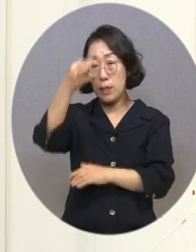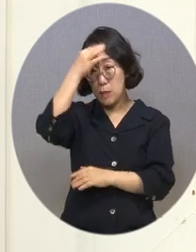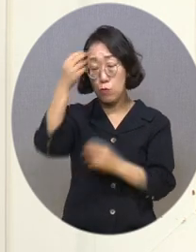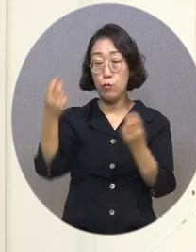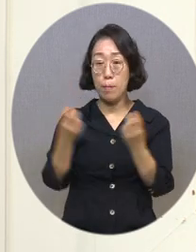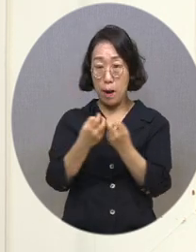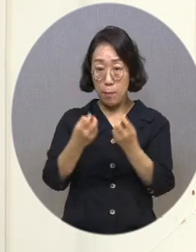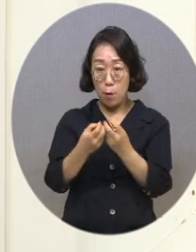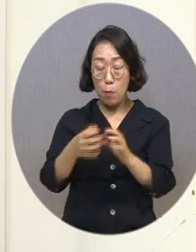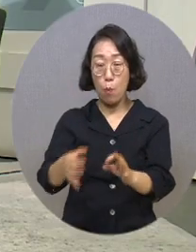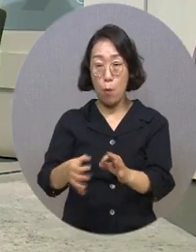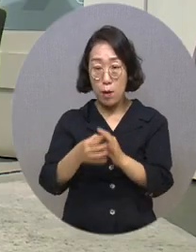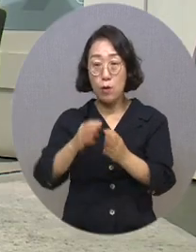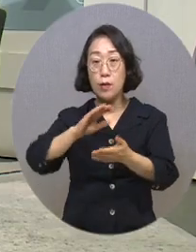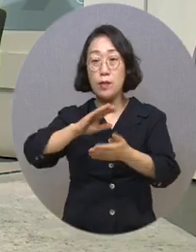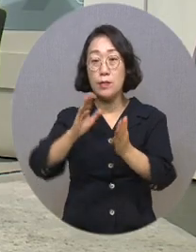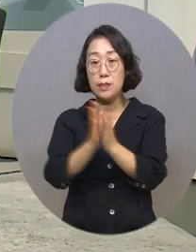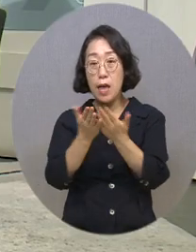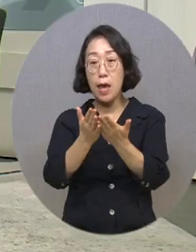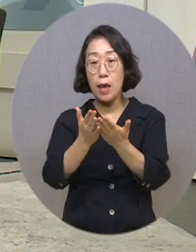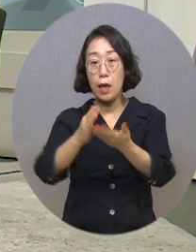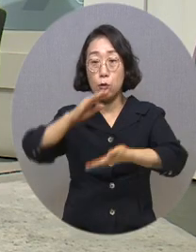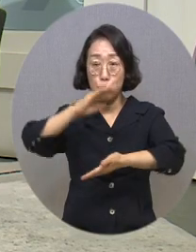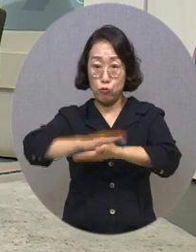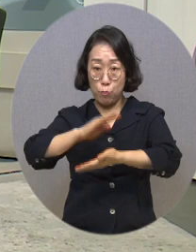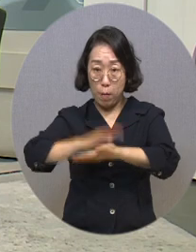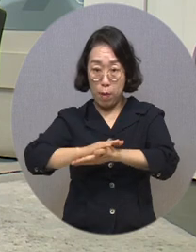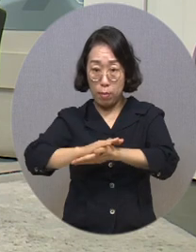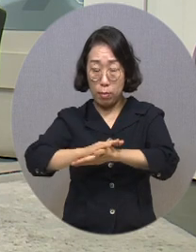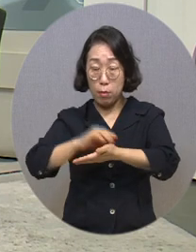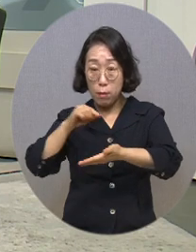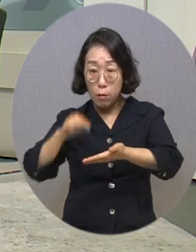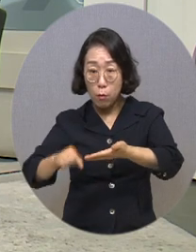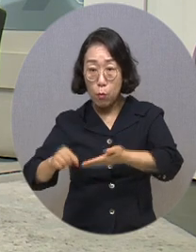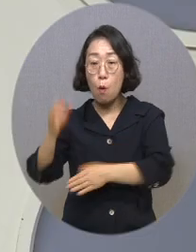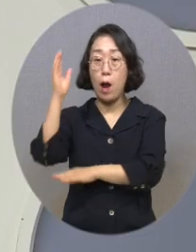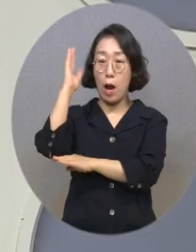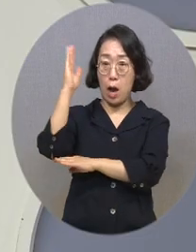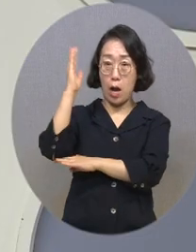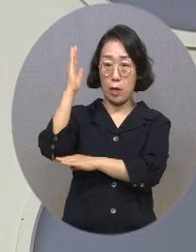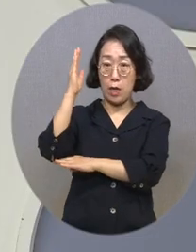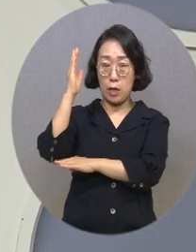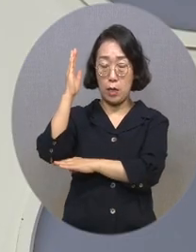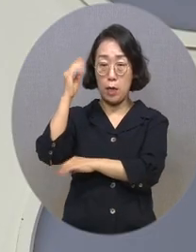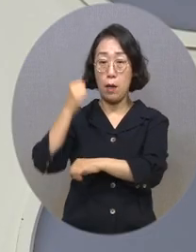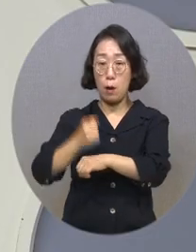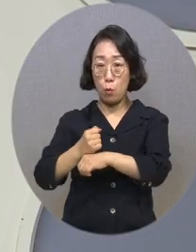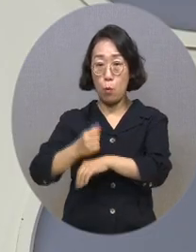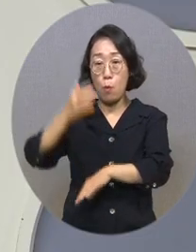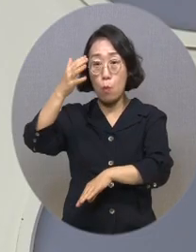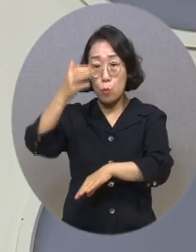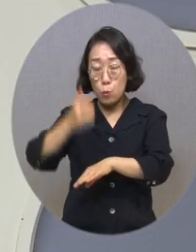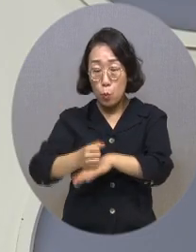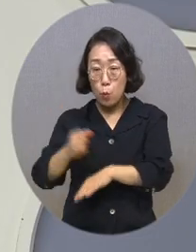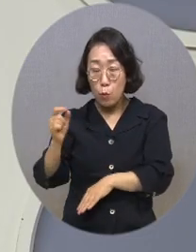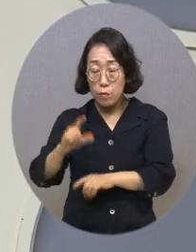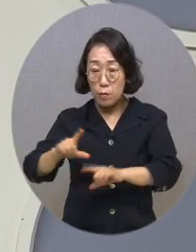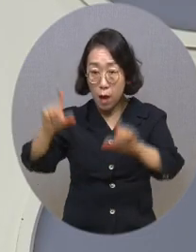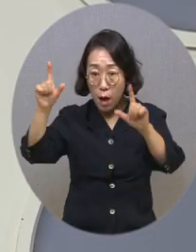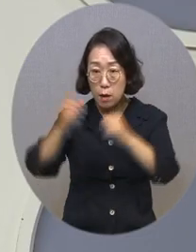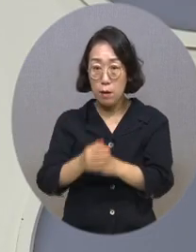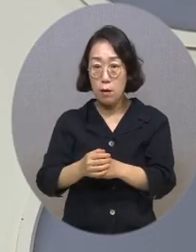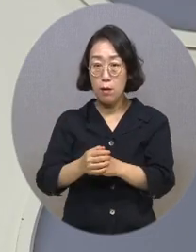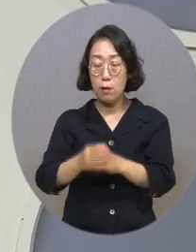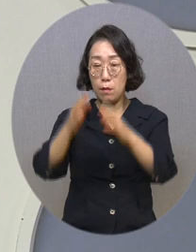책을 쓰게 됐고 책을 쓰다 보니까 강의를 하게 됐고요. 강의를 하다 보니까 뭐 어느 날은 막